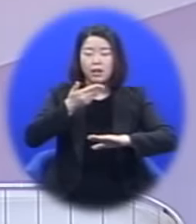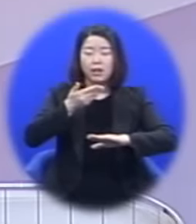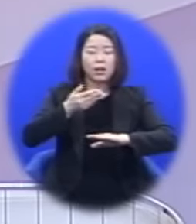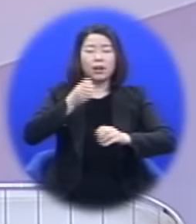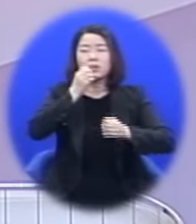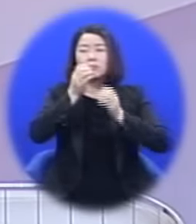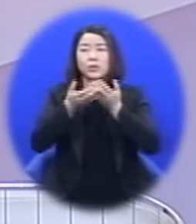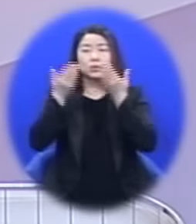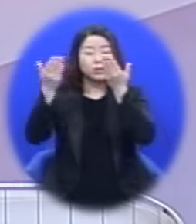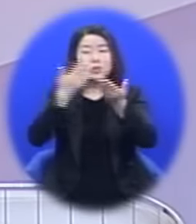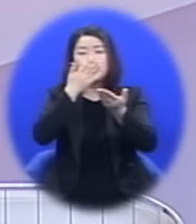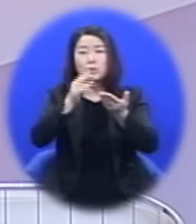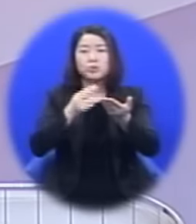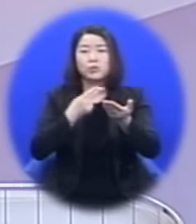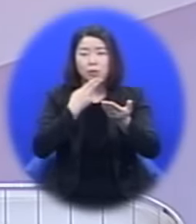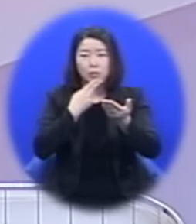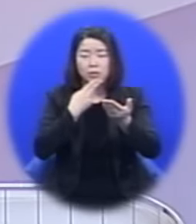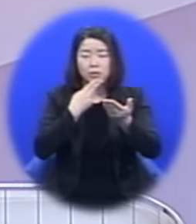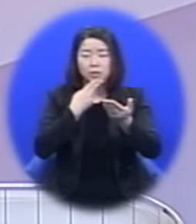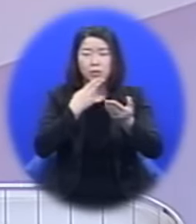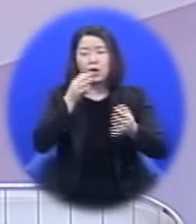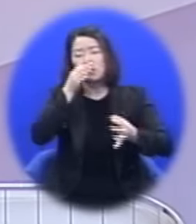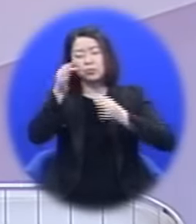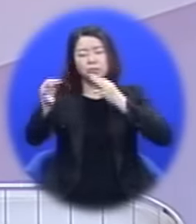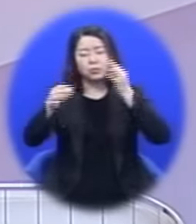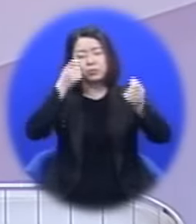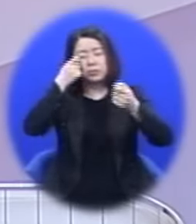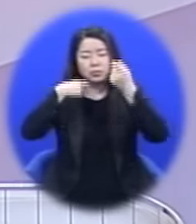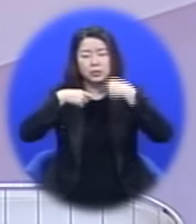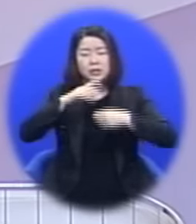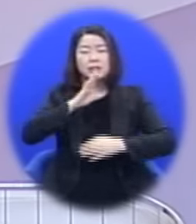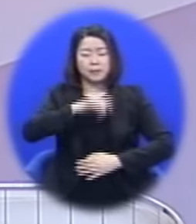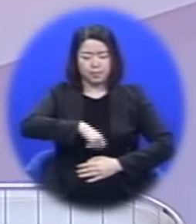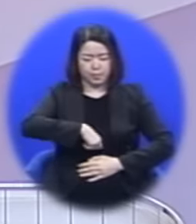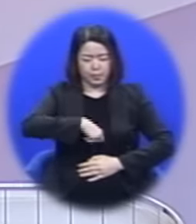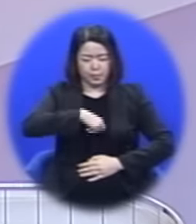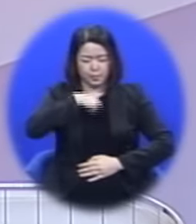없어서 그냥 부르짖는 그 기도, 그게 진심의 기도라면